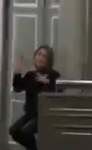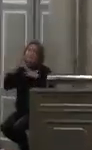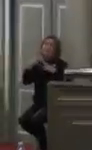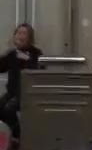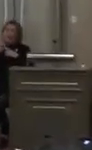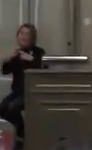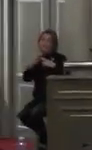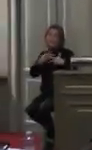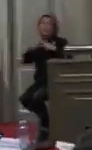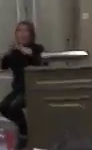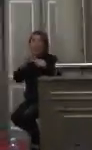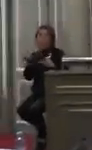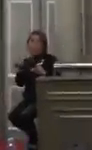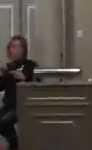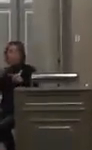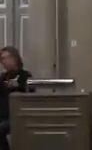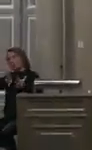Evo, prenosi drugo.